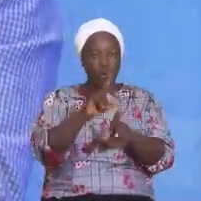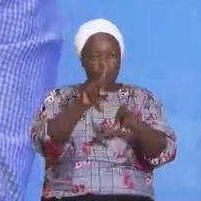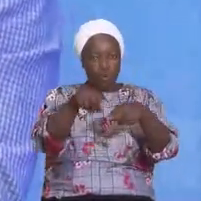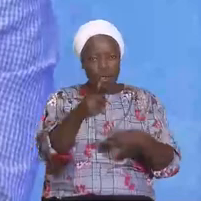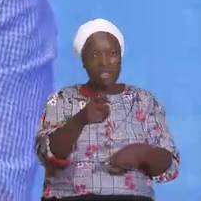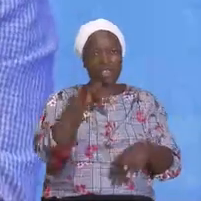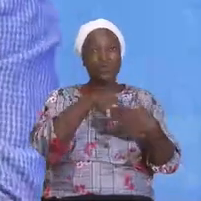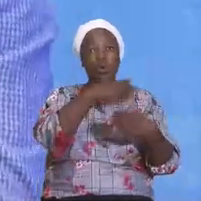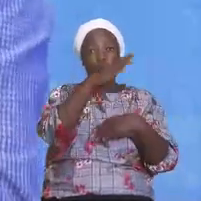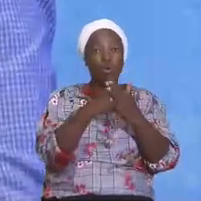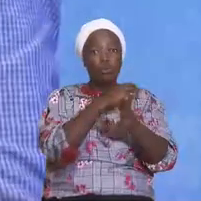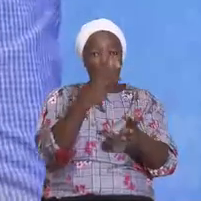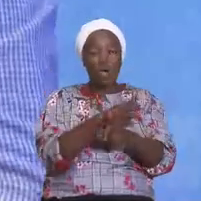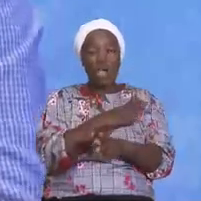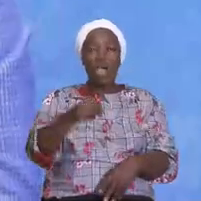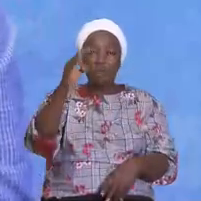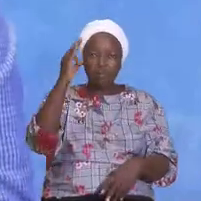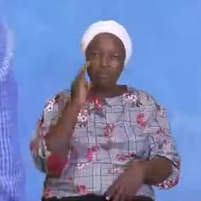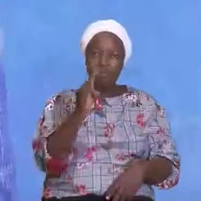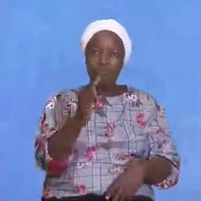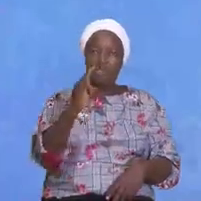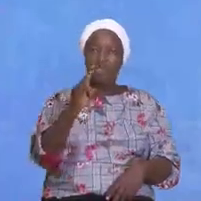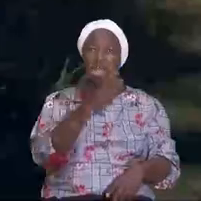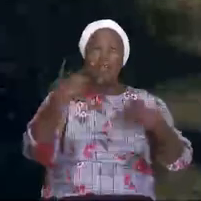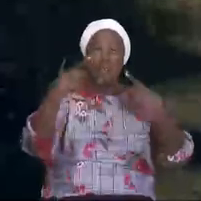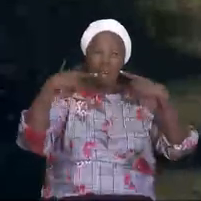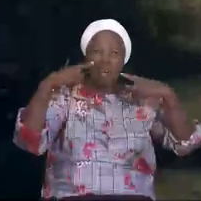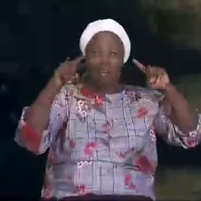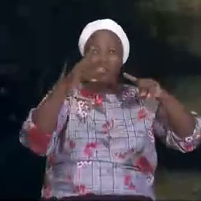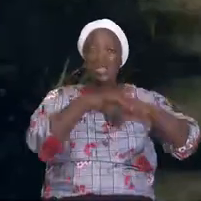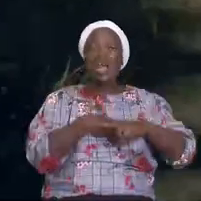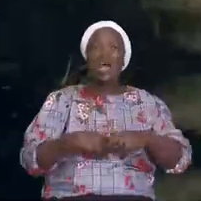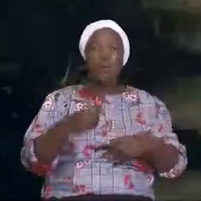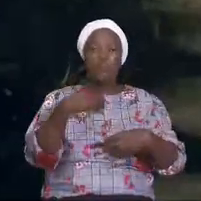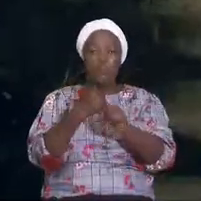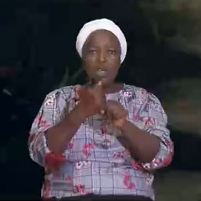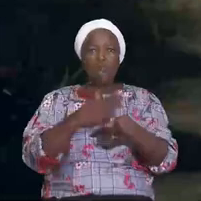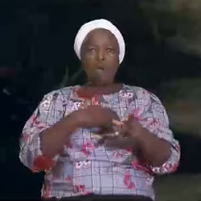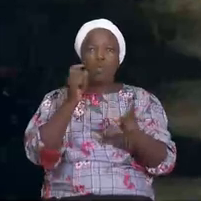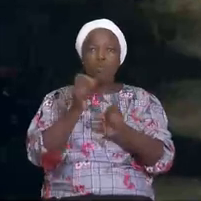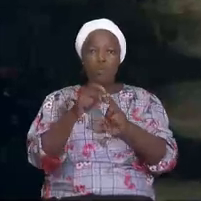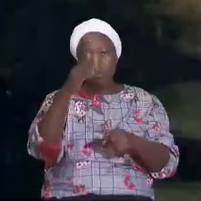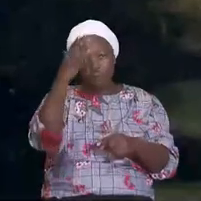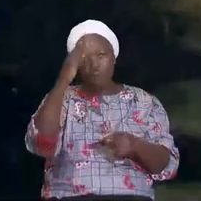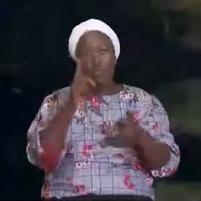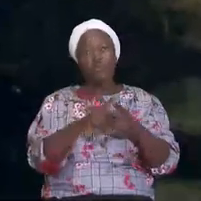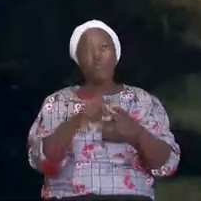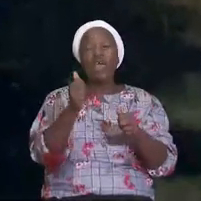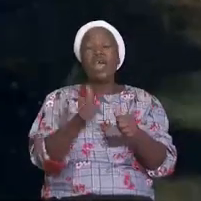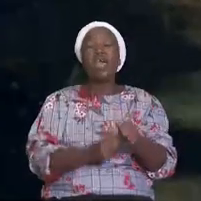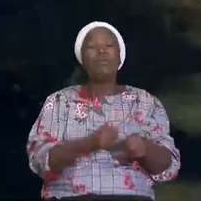et nous devons l'annoncer au monde entier. Aller partout le monde et prêcher,